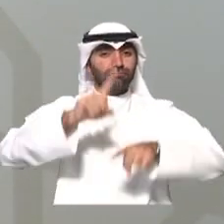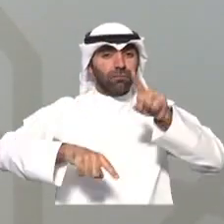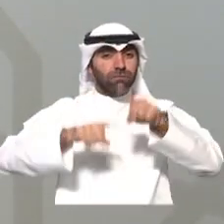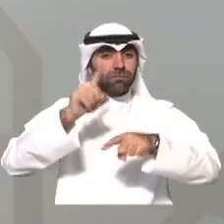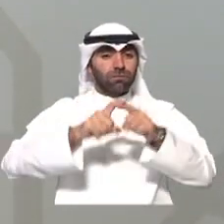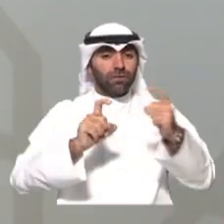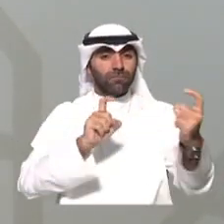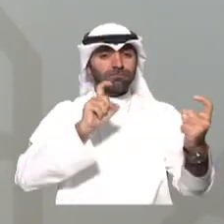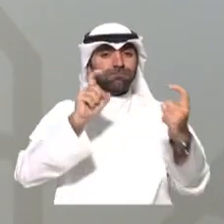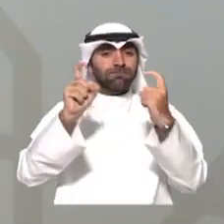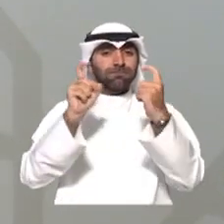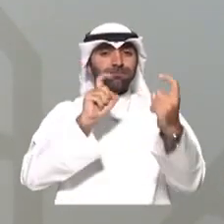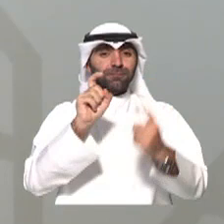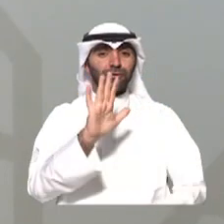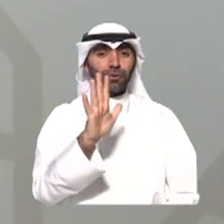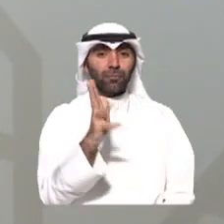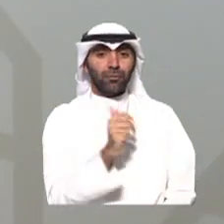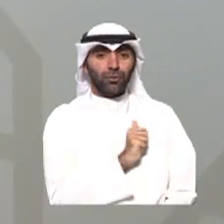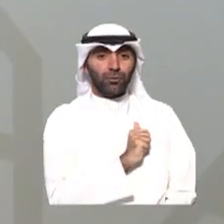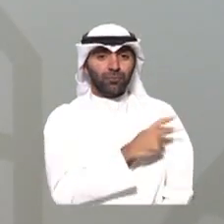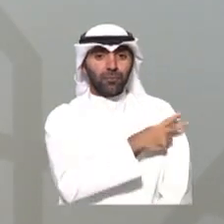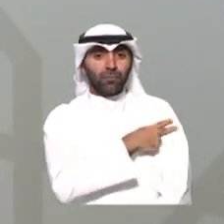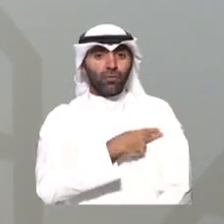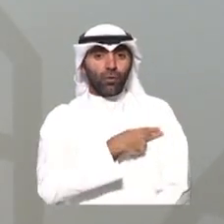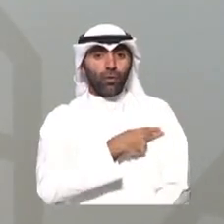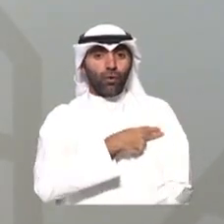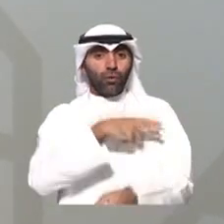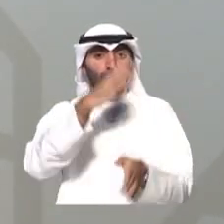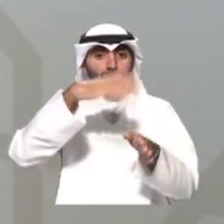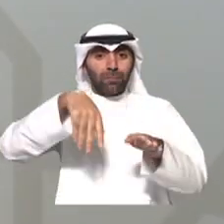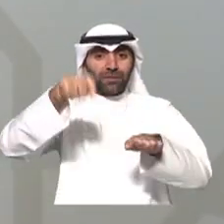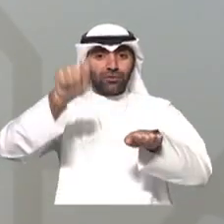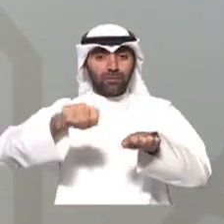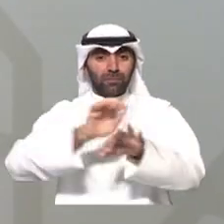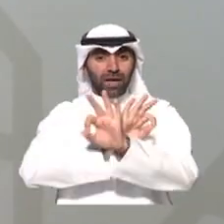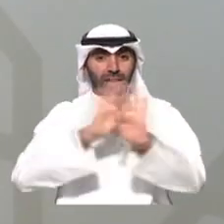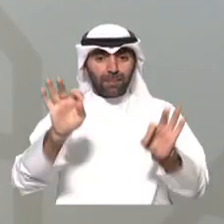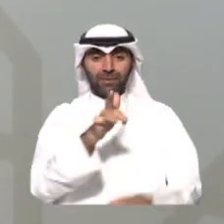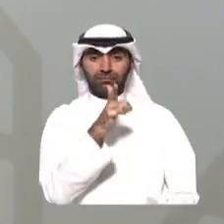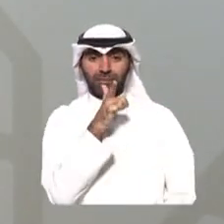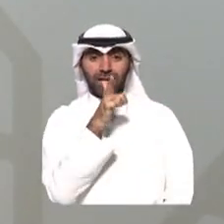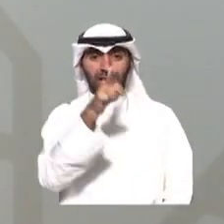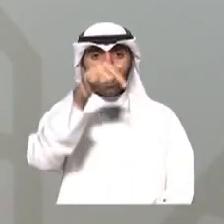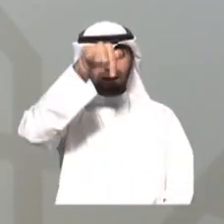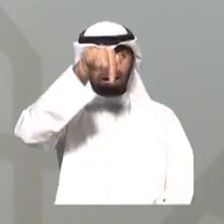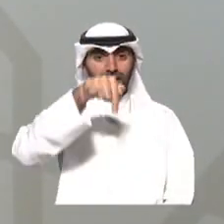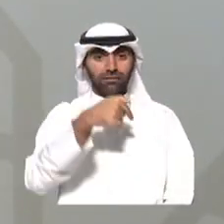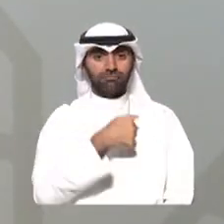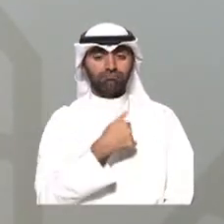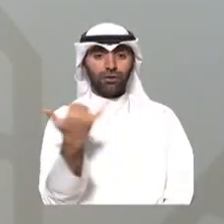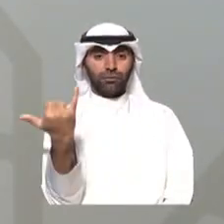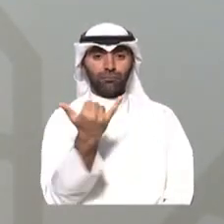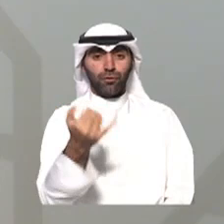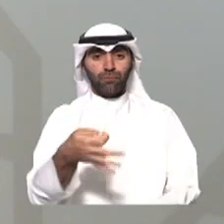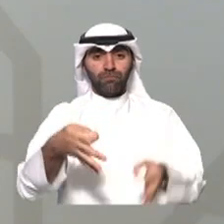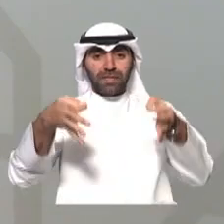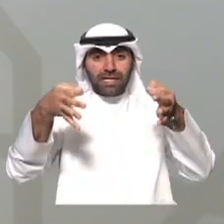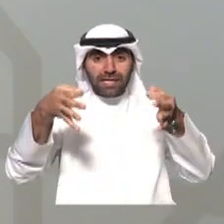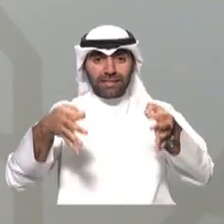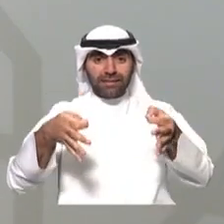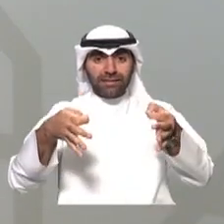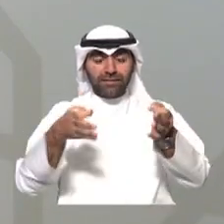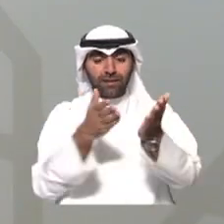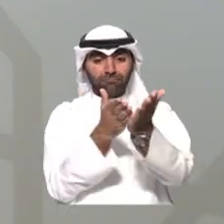كافة الإجراءات اللائحية والقانونية اللازمة تجاه ما حدث ولمنع تكرار ما